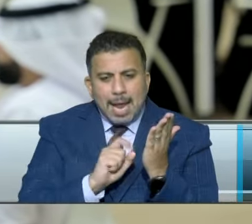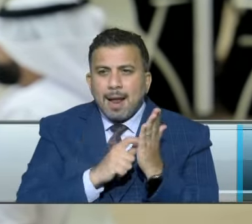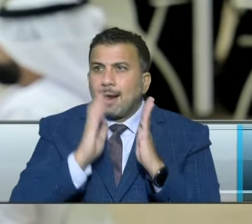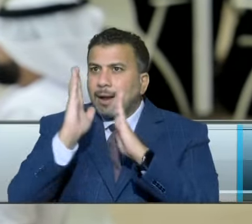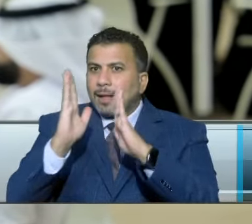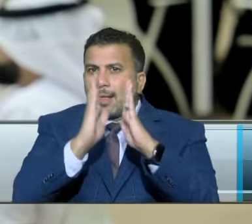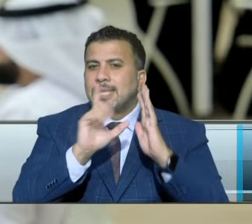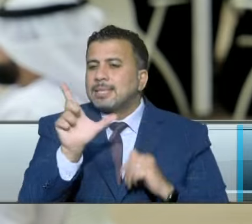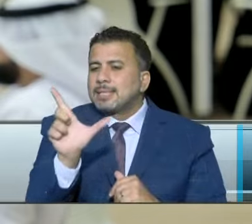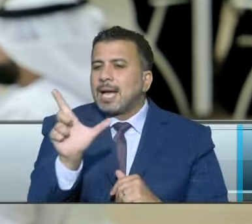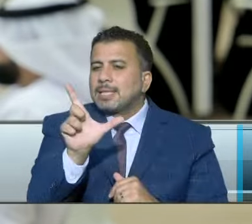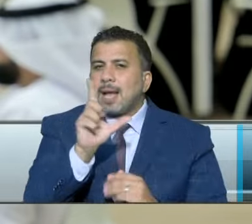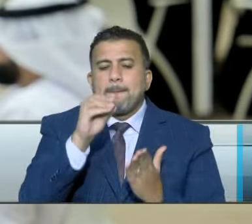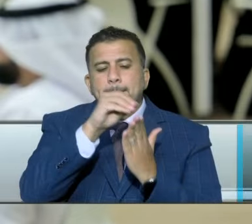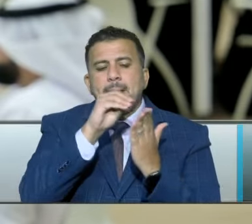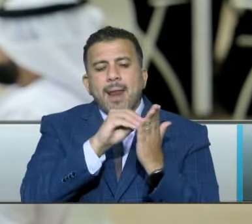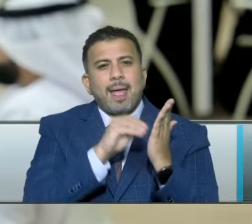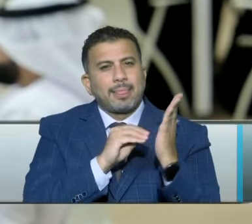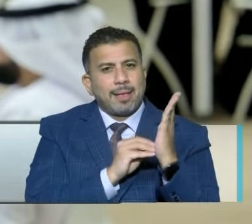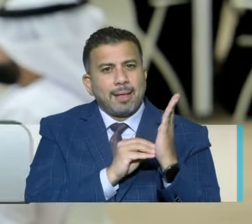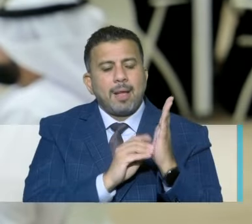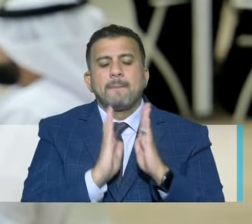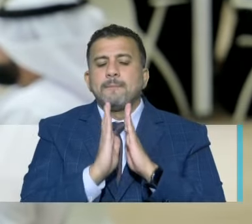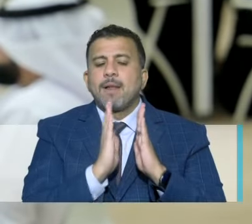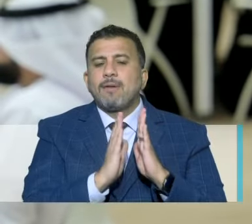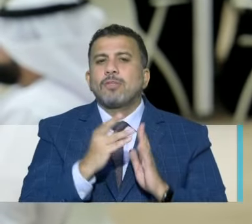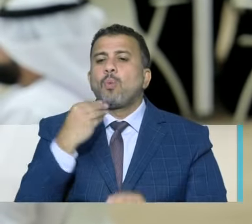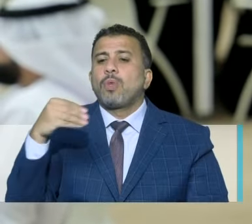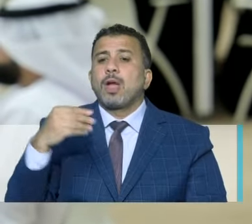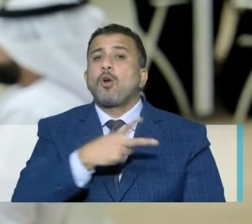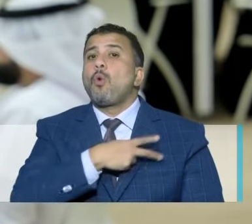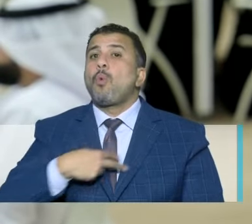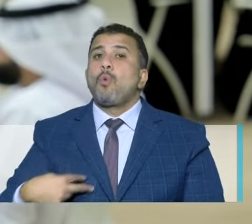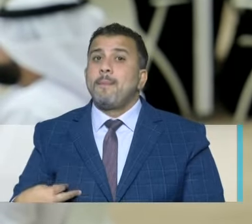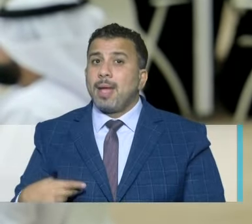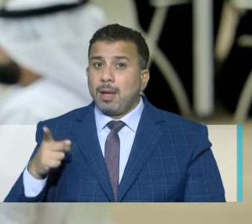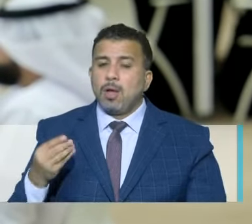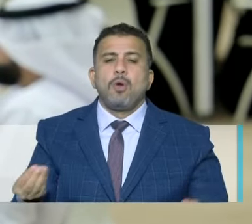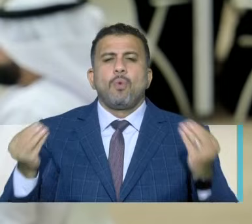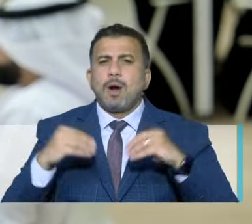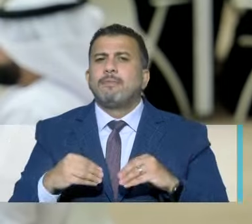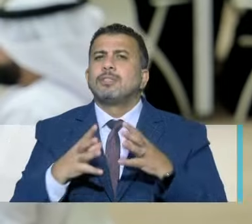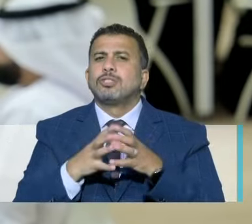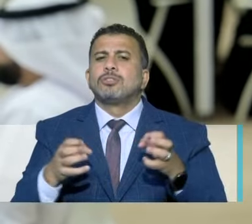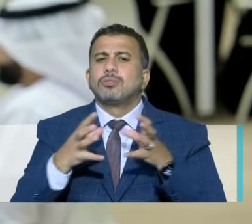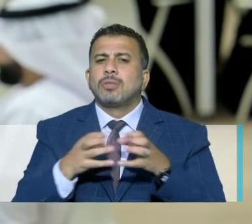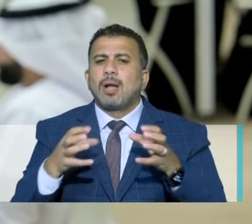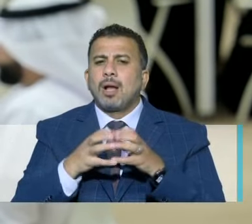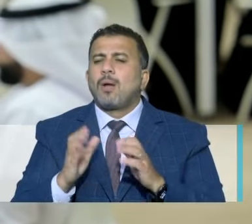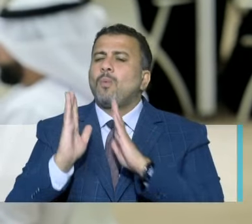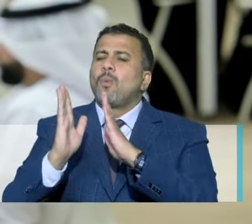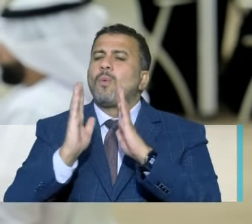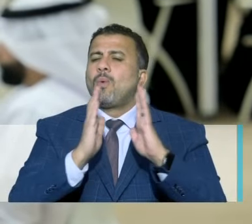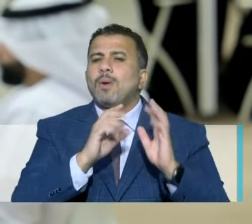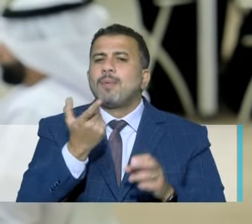للطريقة الصحيحة على تعبئة البيانات المطلوبة على الملفات والوثائق الحكومية، بالإضافة إلى شرح إجراءات وحدات